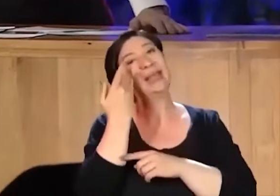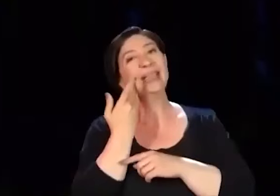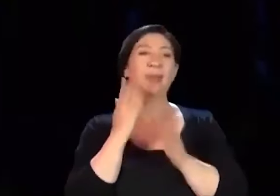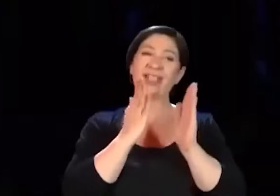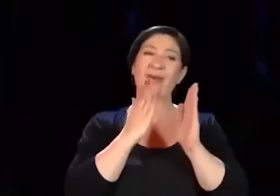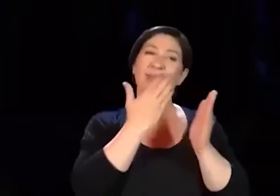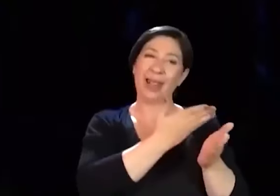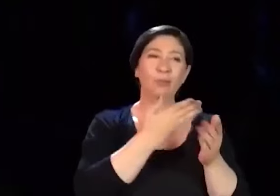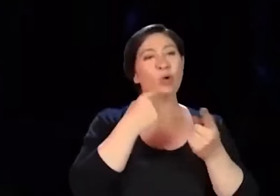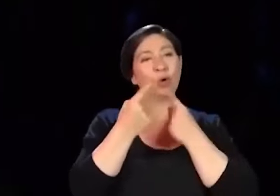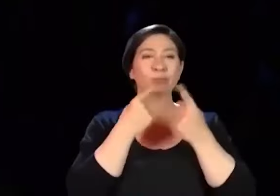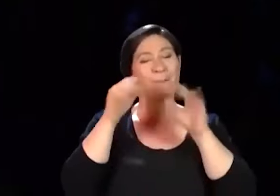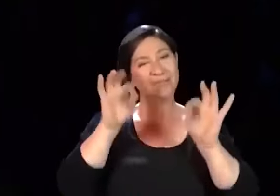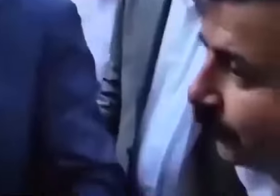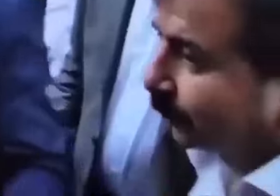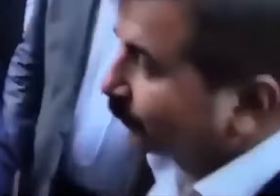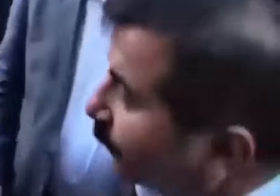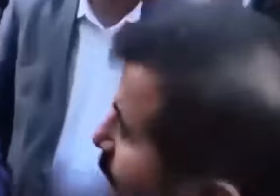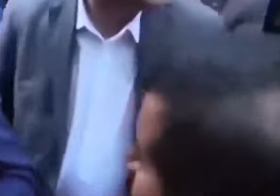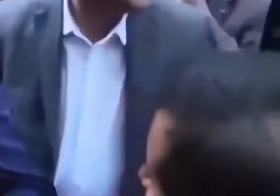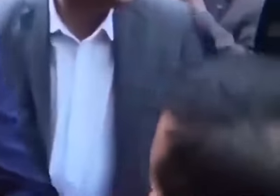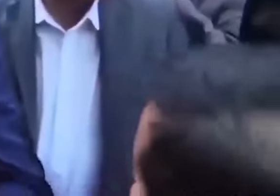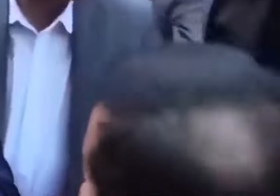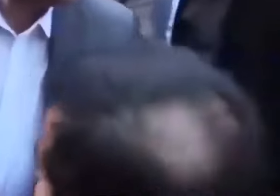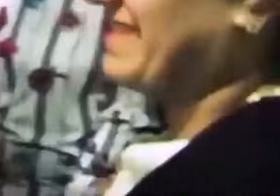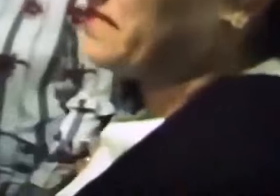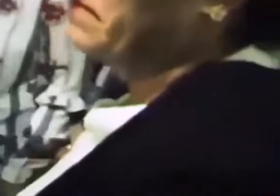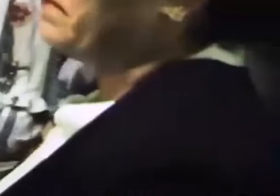bakalım. Görüntüler üzerine konuşmaya başlayalım. Buyursunlar.